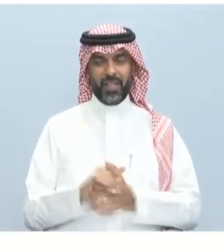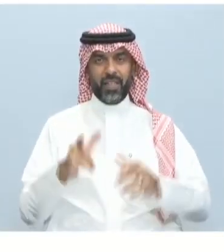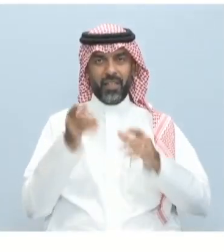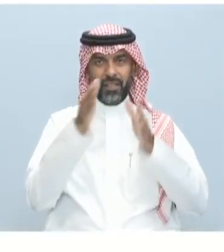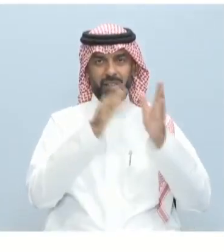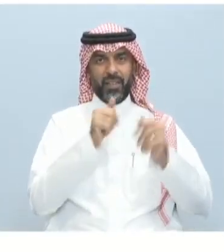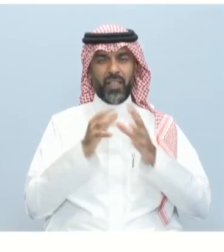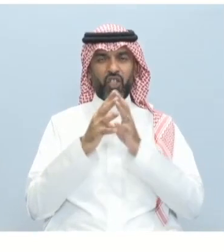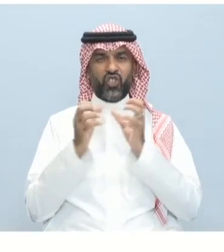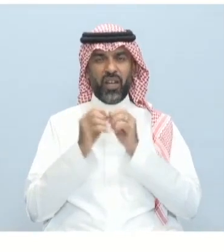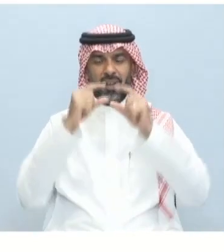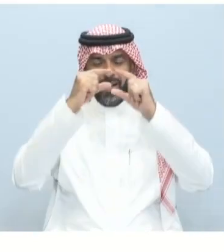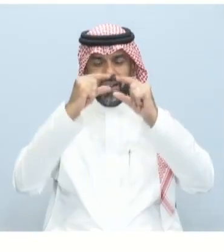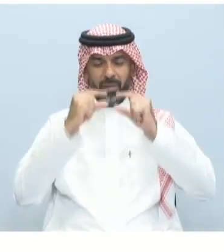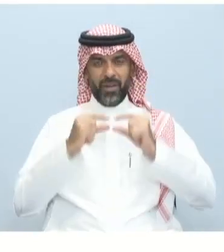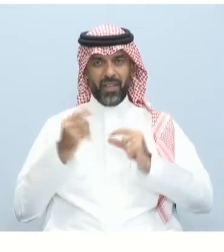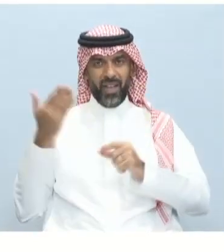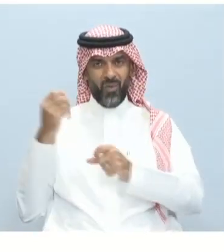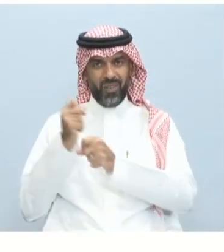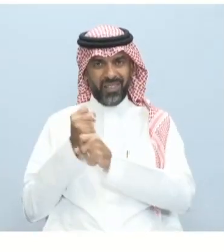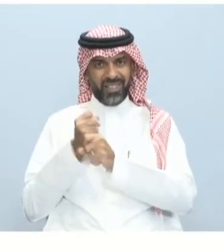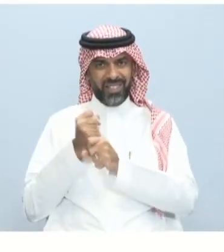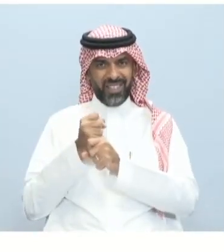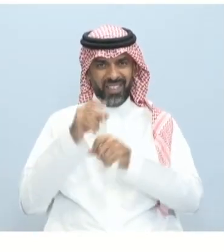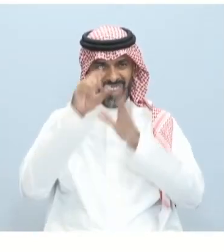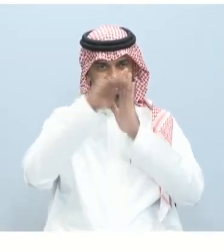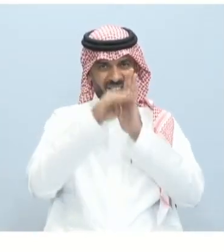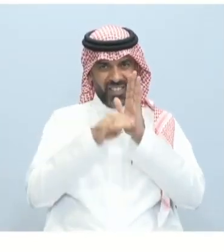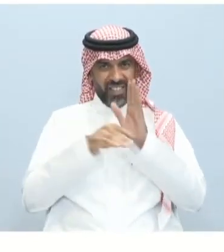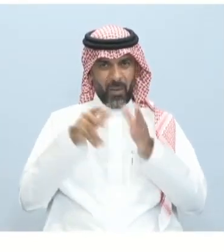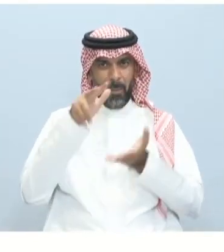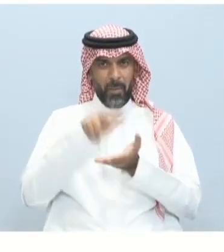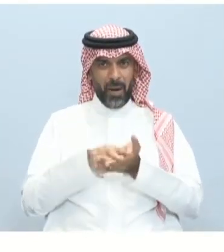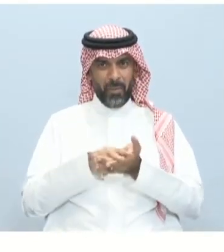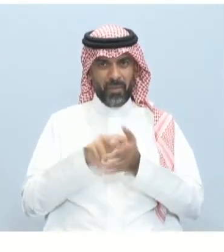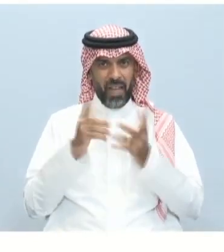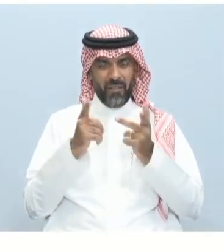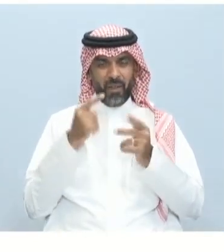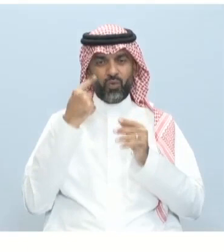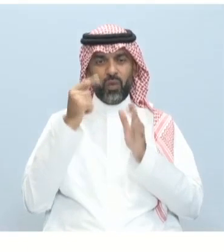إذن سنقوم بشرح اللبنات التي استخدمناها في المقطع البرمجي. أولا